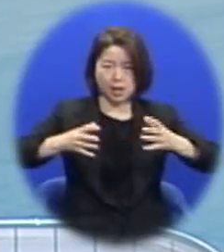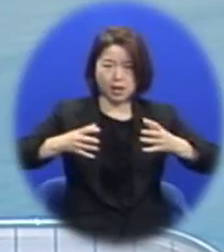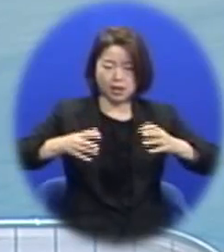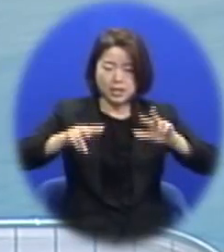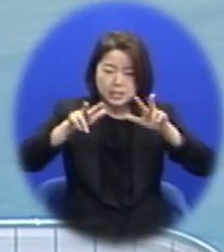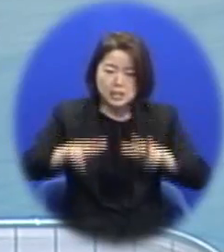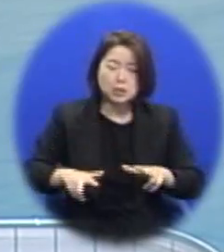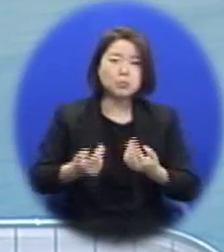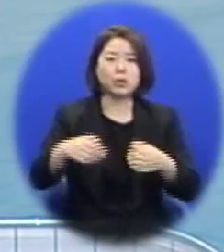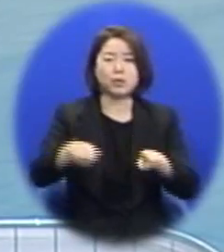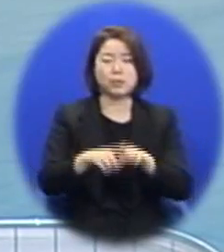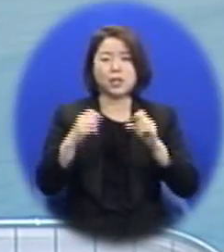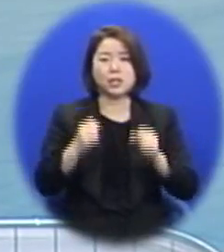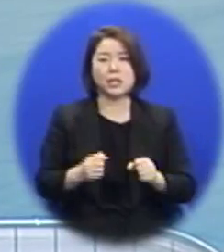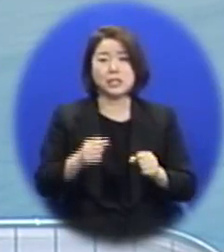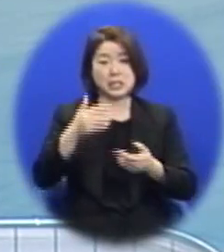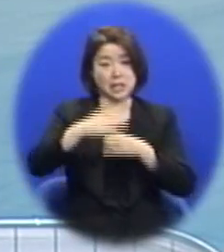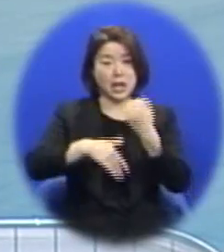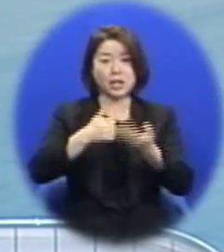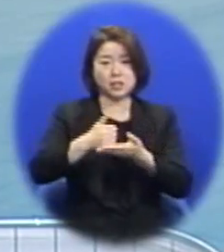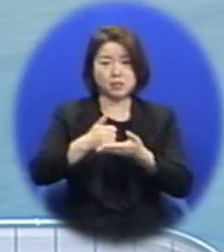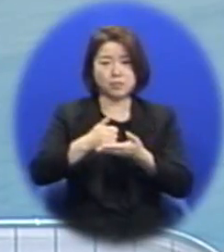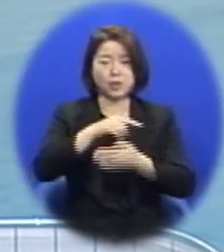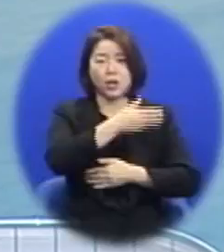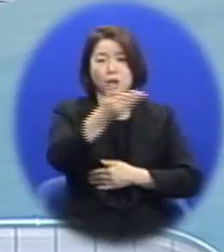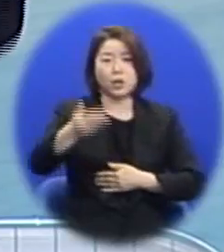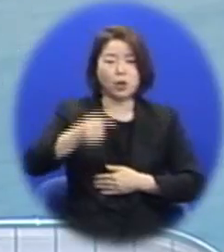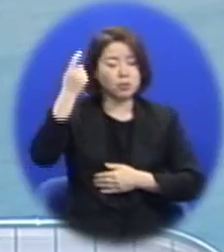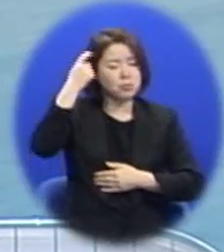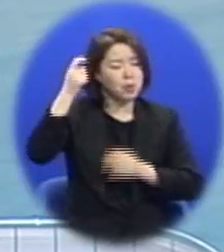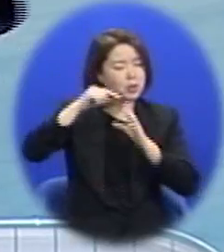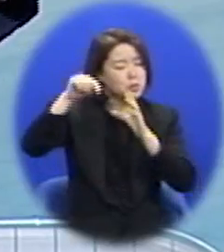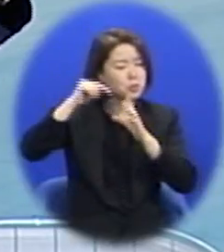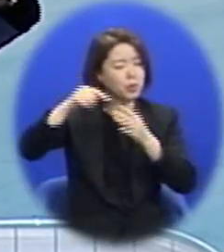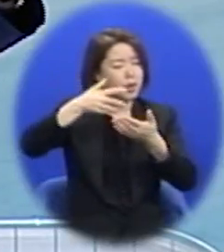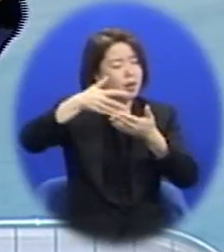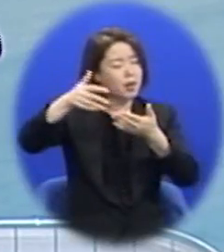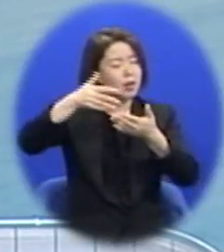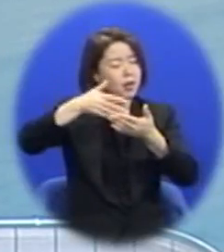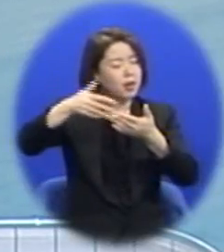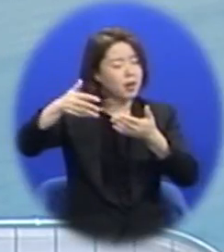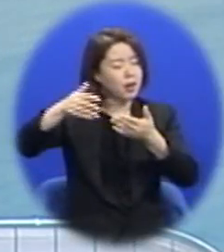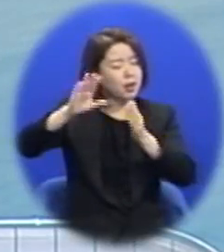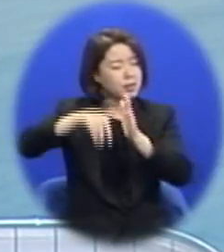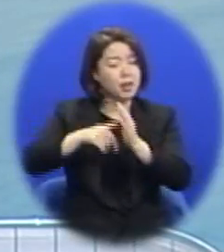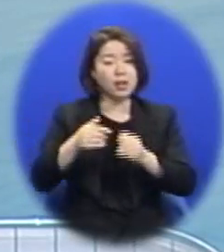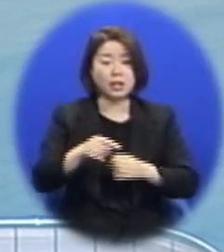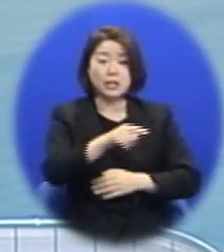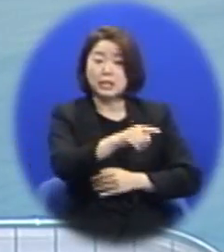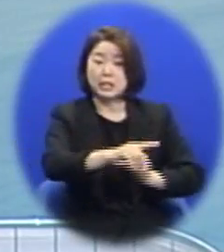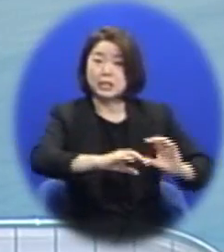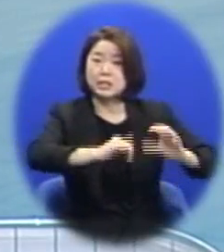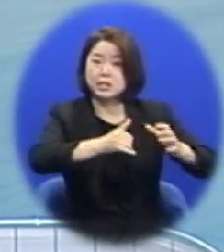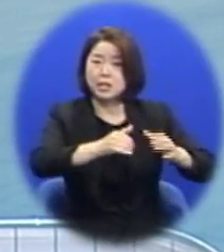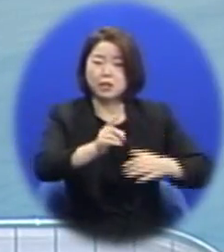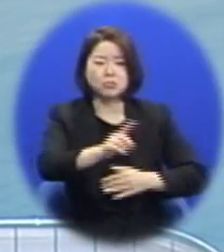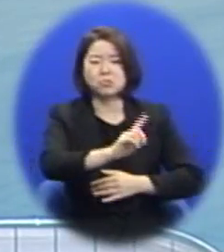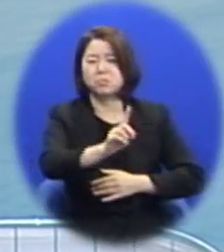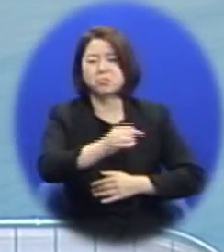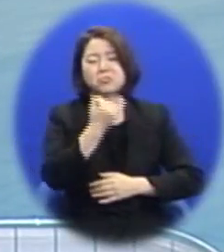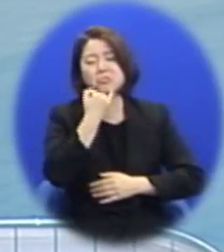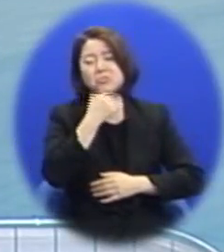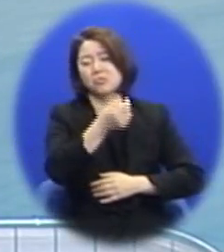주님을 여러분이 머릿속에 그려지게 되는 순간에 세상은 아무것도 아닌 것처럼 여겨져요.